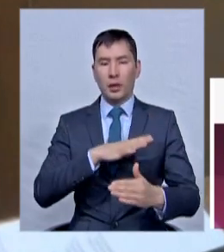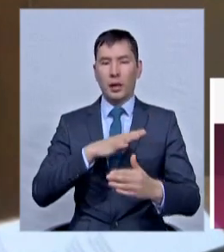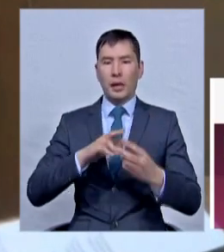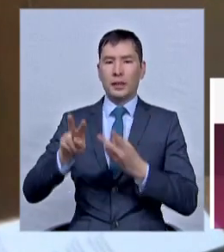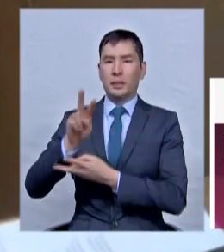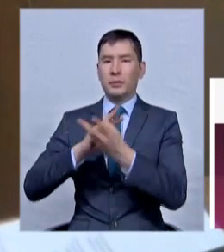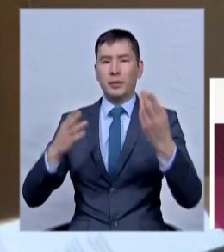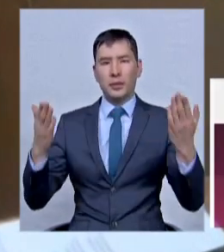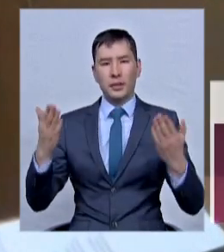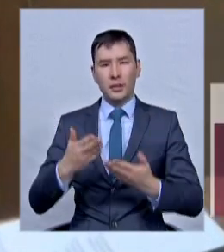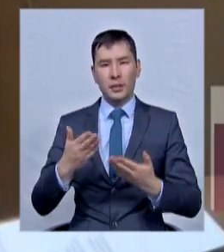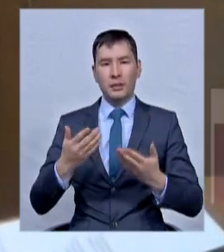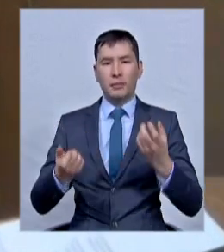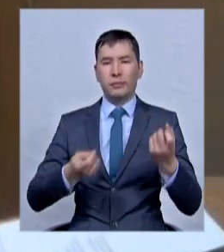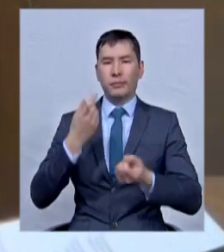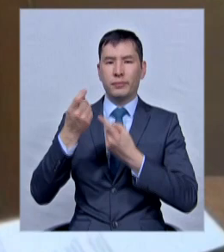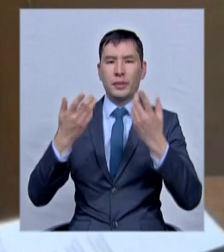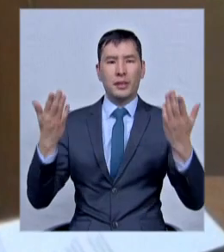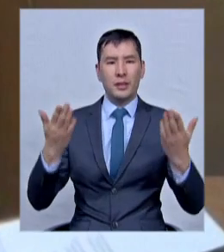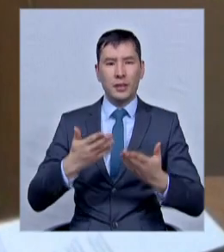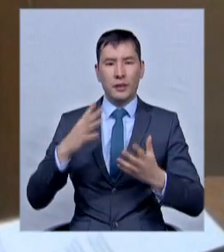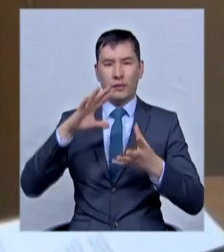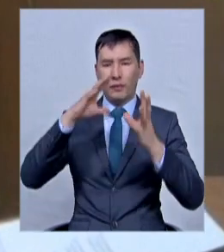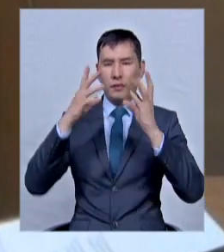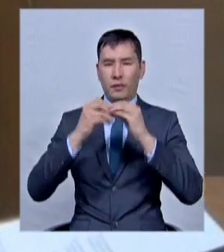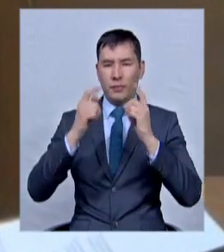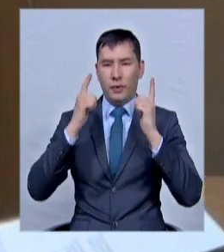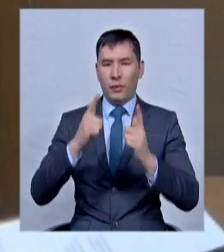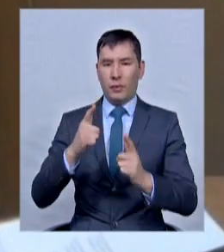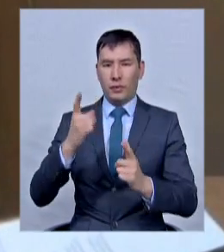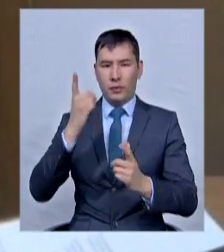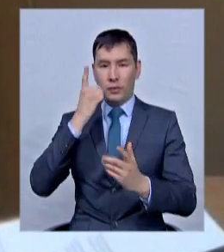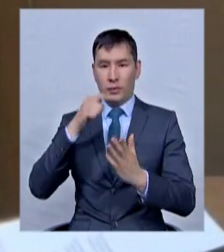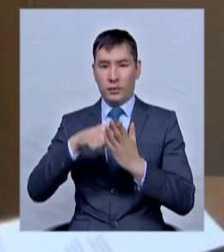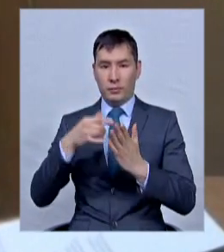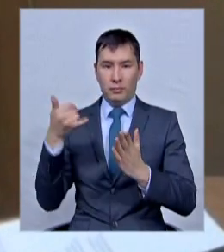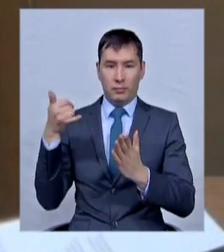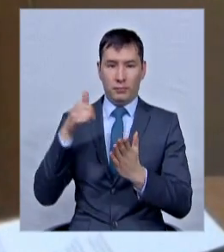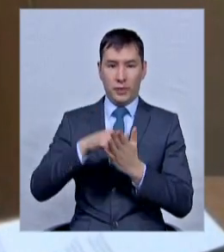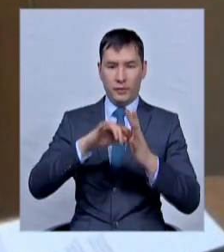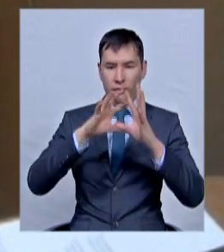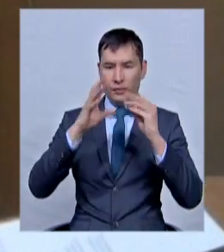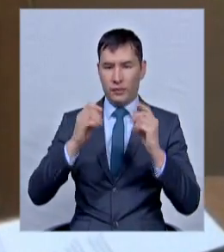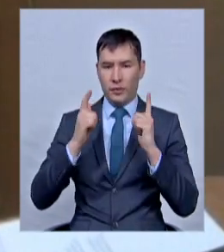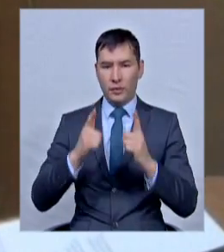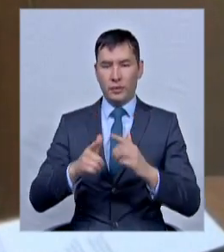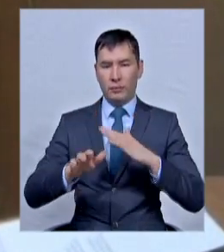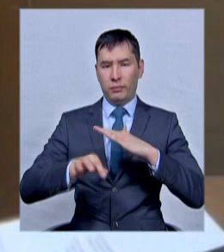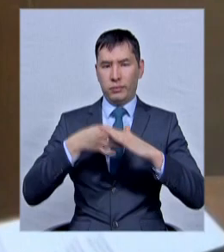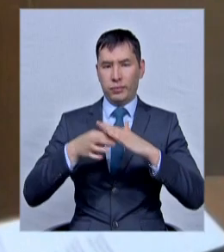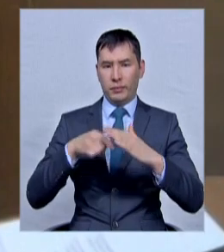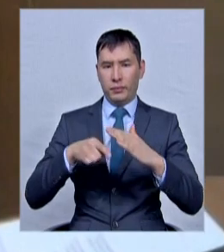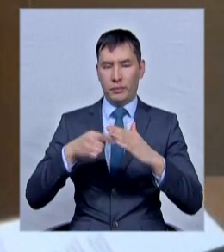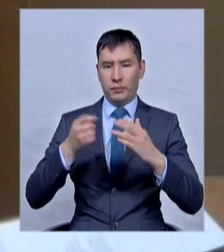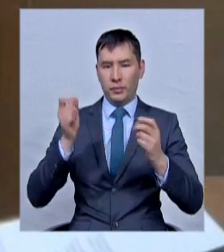Қанша саябақ пайда болды. Олардың толық мекен жайы қандай. Бір сөзбен айтқанда мәдениет және білім, экология саласындағы жаңалықтарды көріп, сіздер